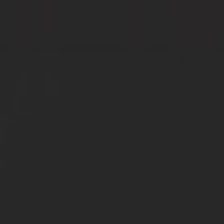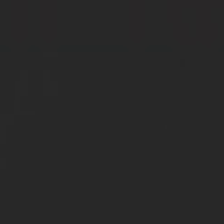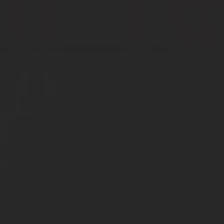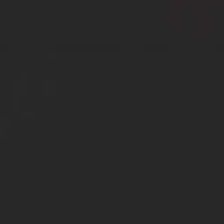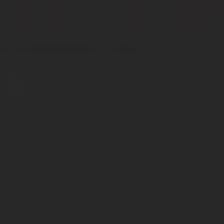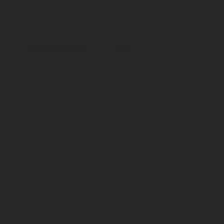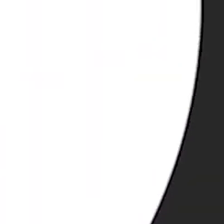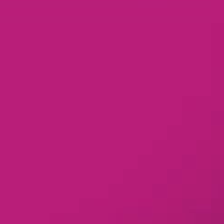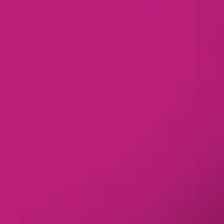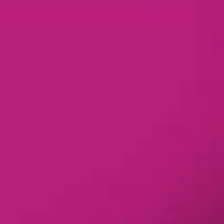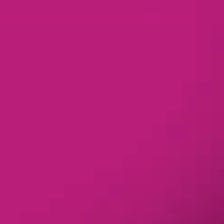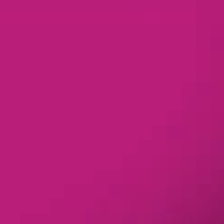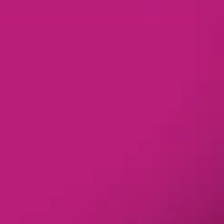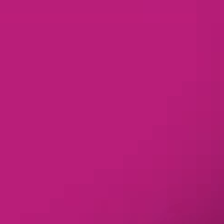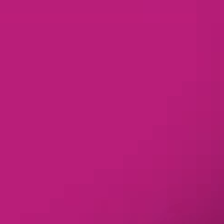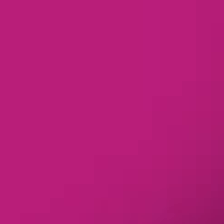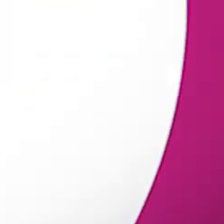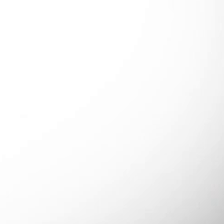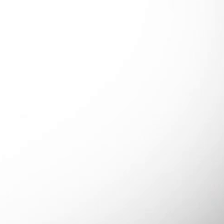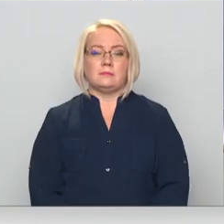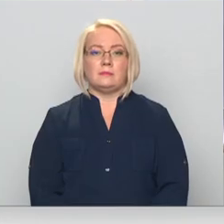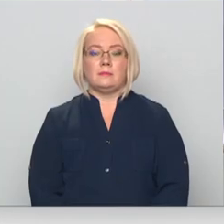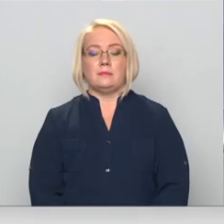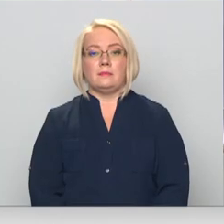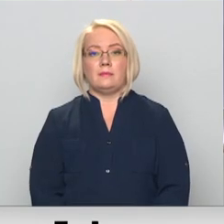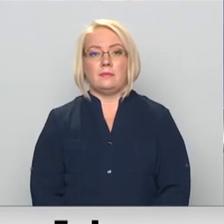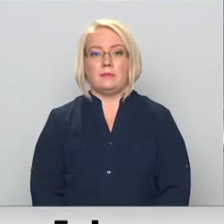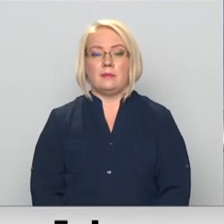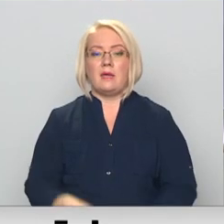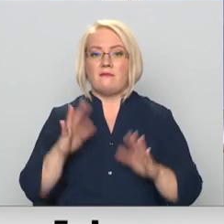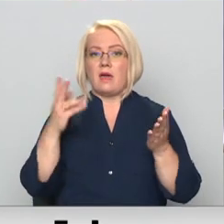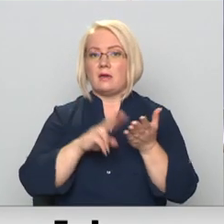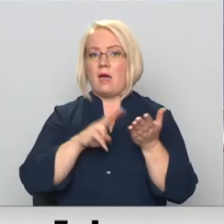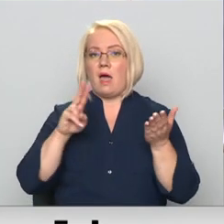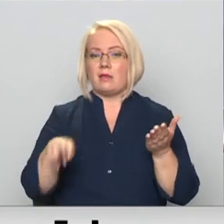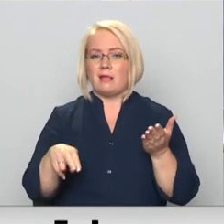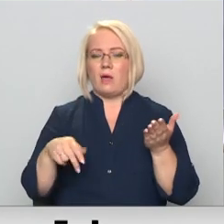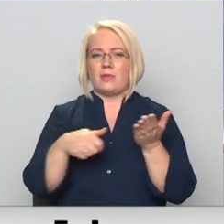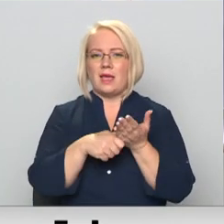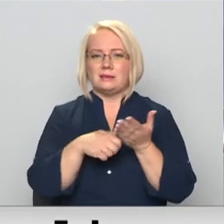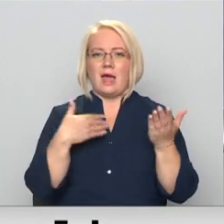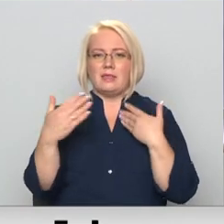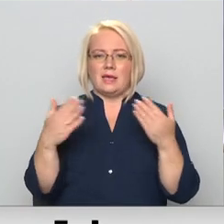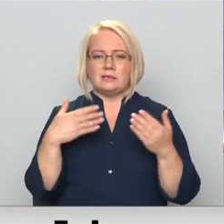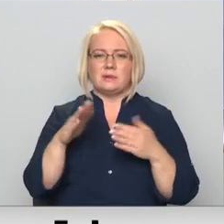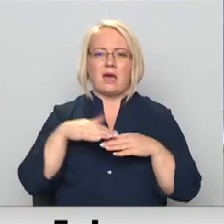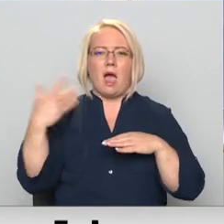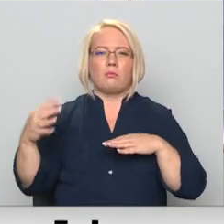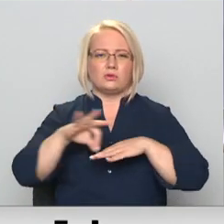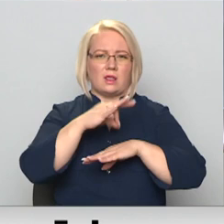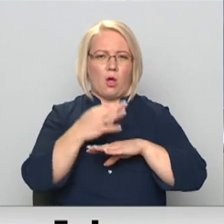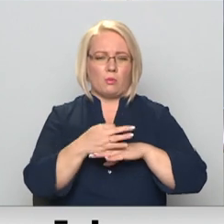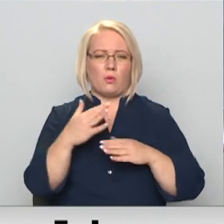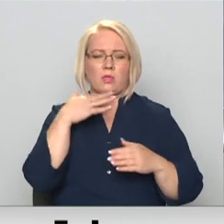Re, viss ēters ir te! Vai ļaut reģistrēt attiecības pāriem ārpus laulības, ko